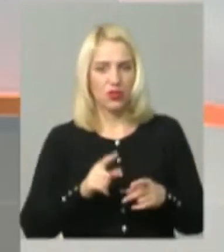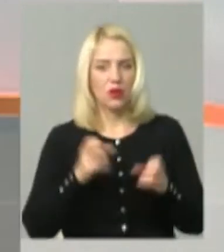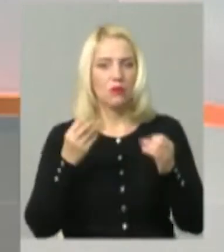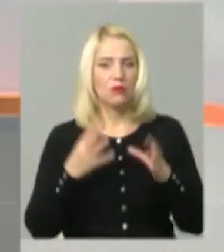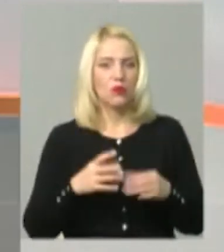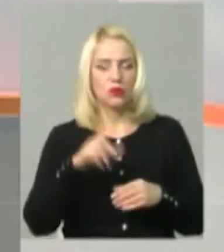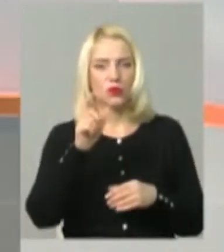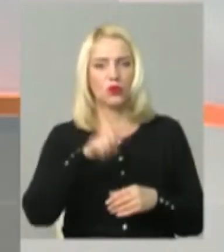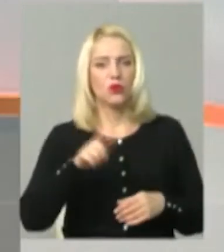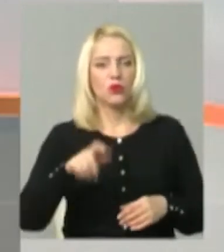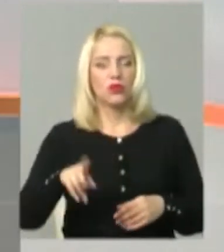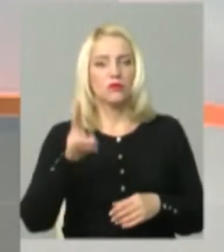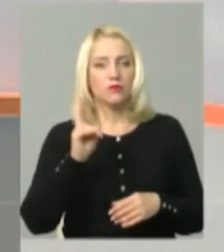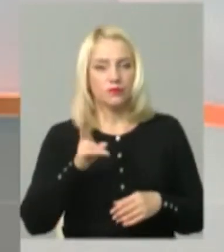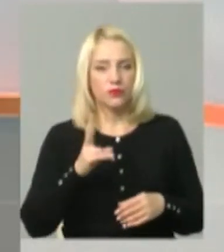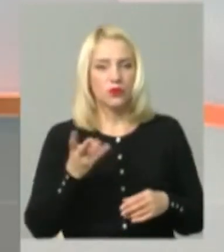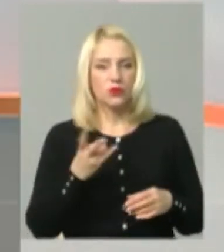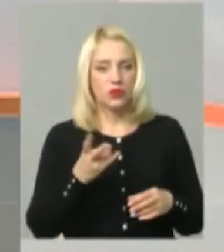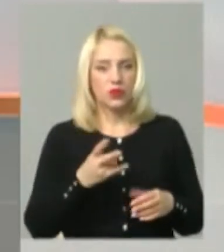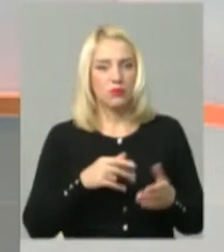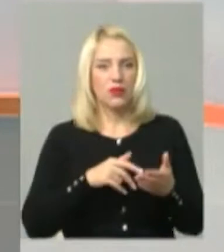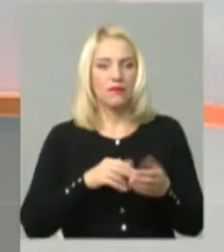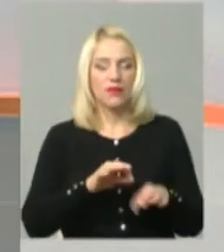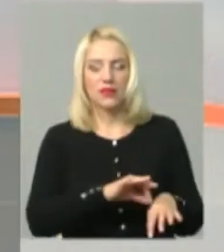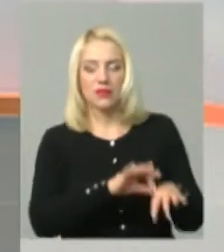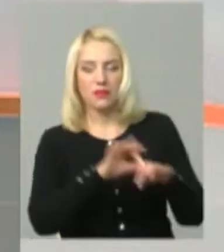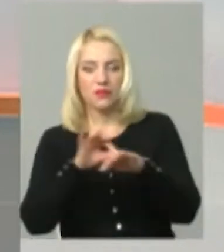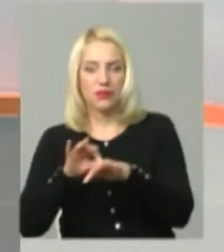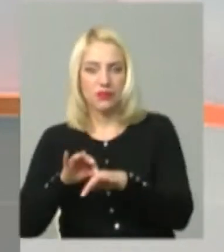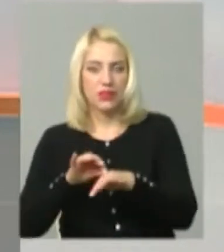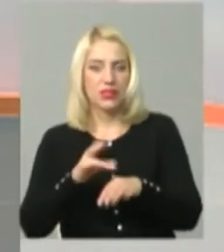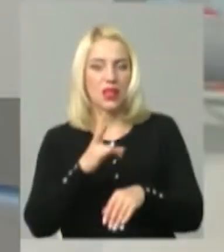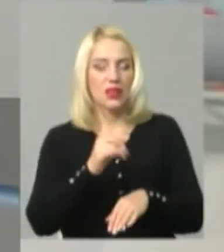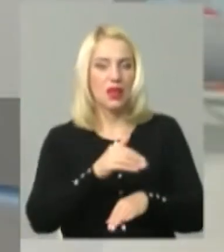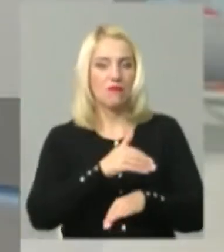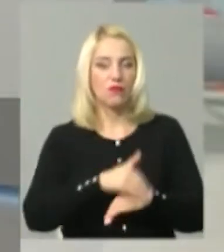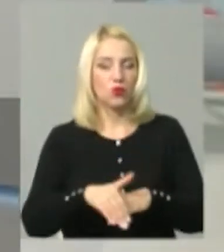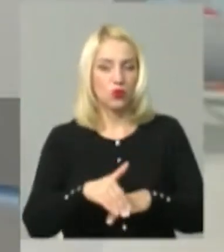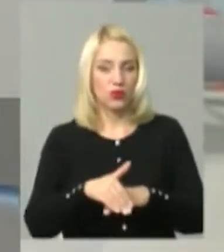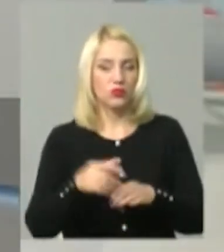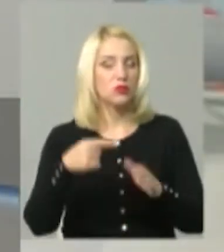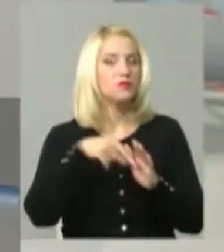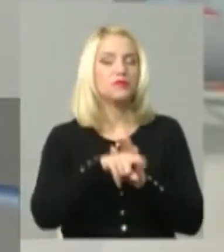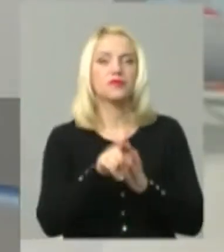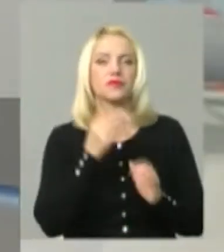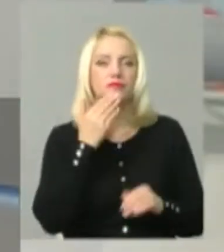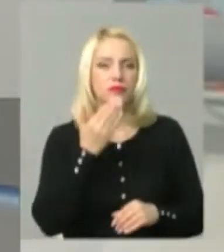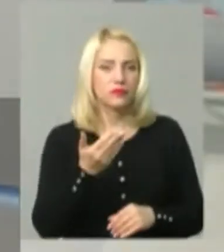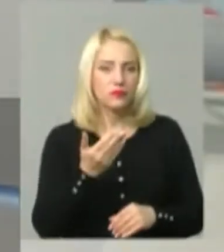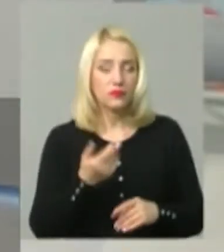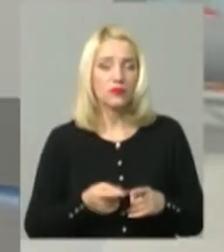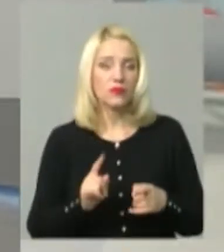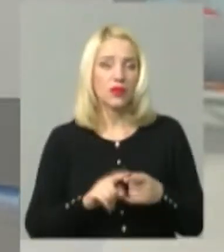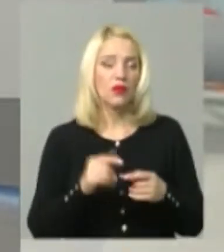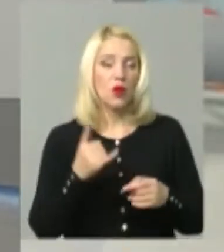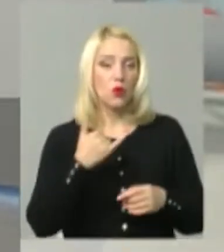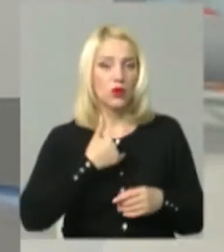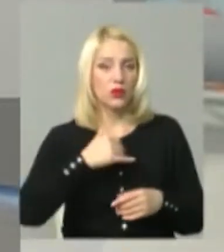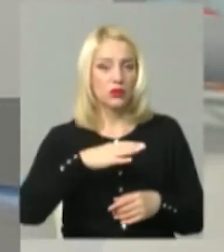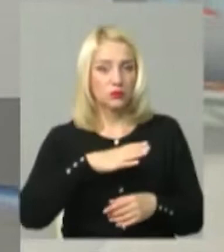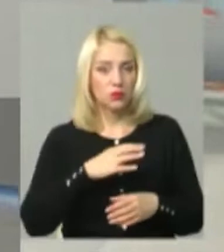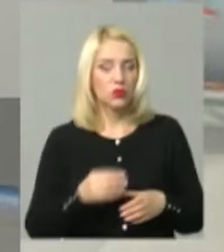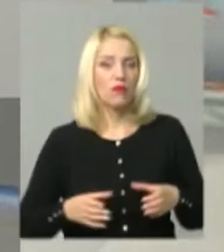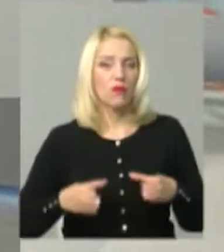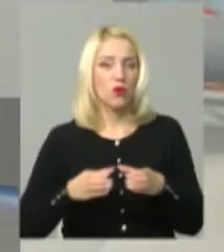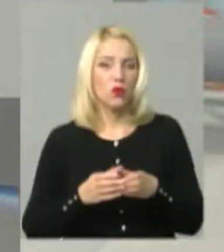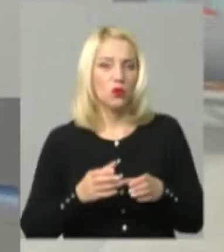кількість особового складу з тих, які є, вивести на вулиці. Що це означає? Тобто, в нас було в групі